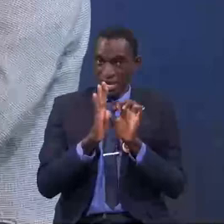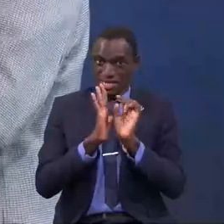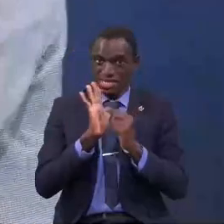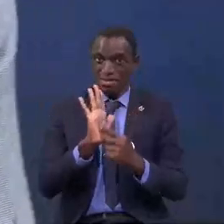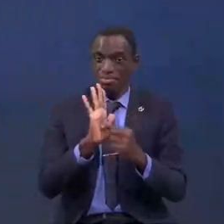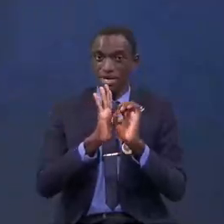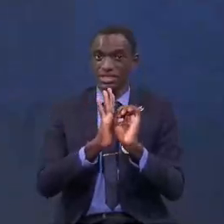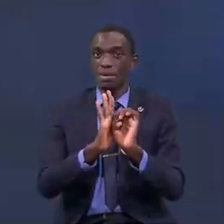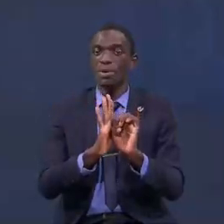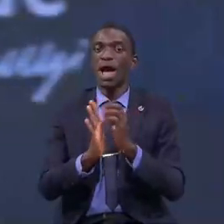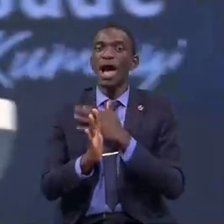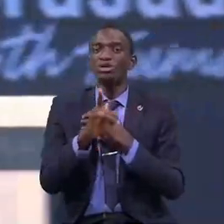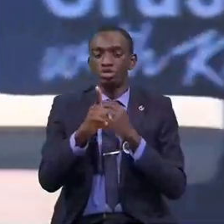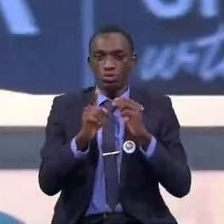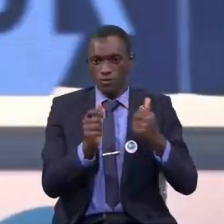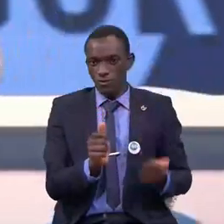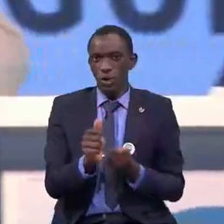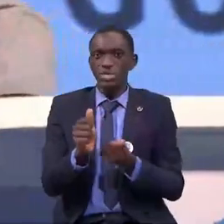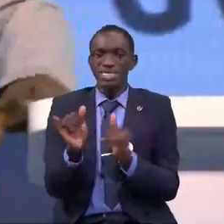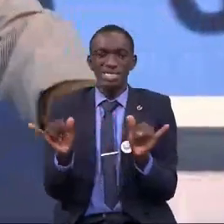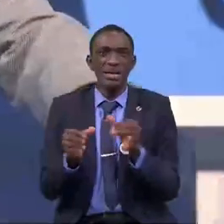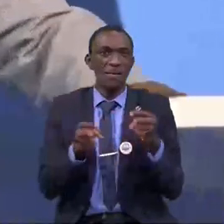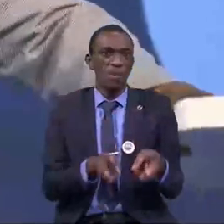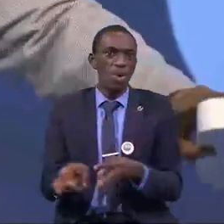chemin, tu iras dans la même direction.